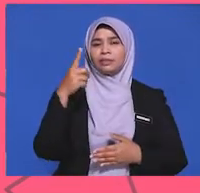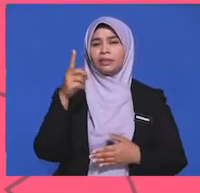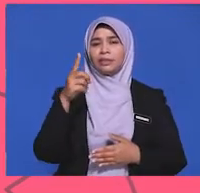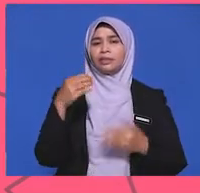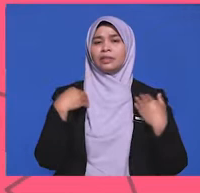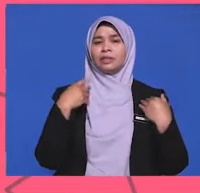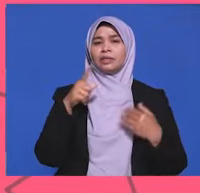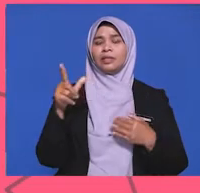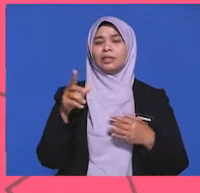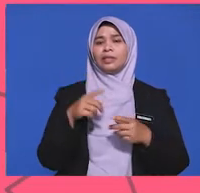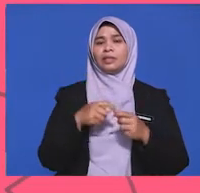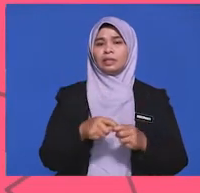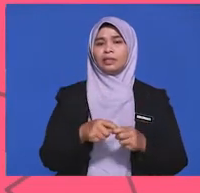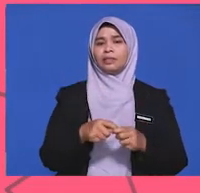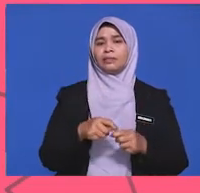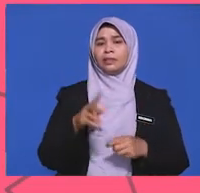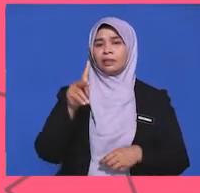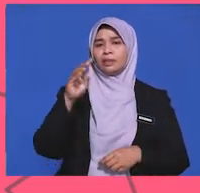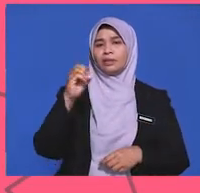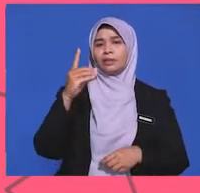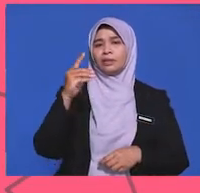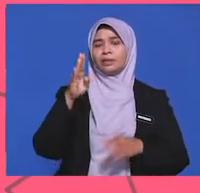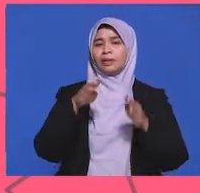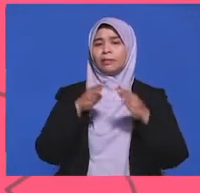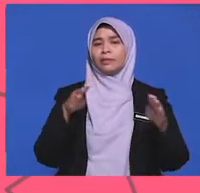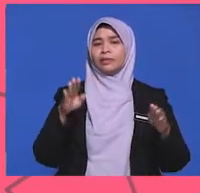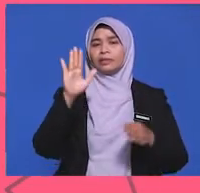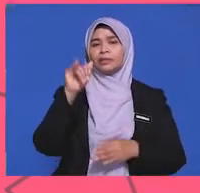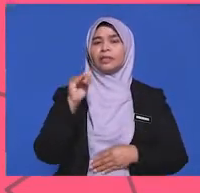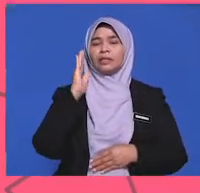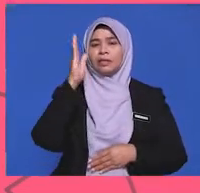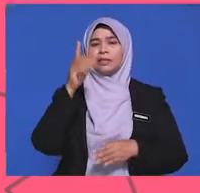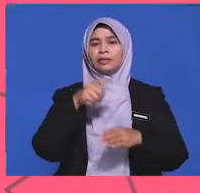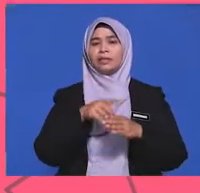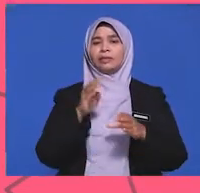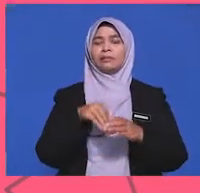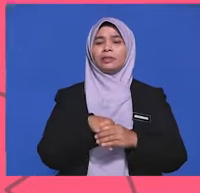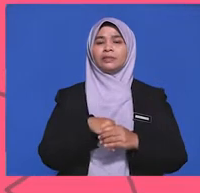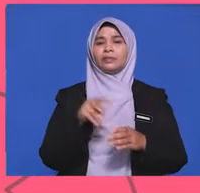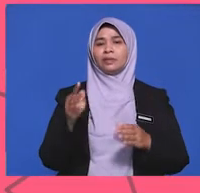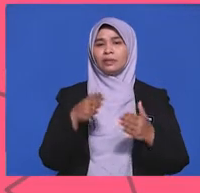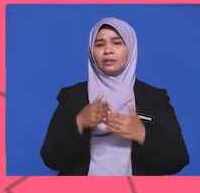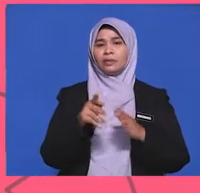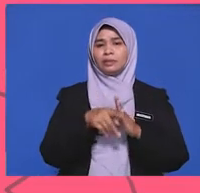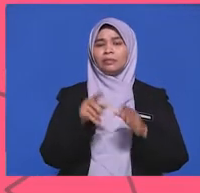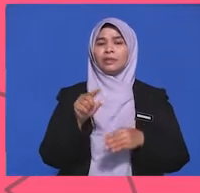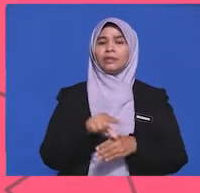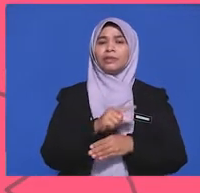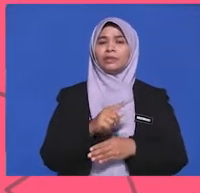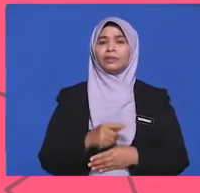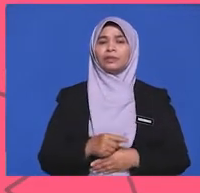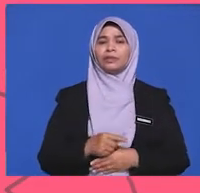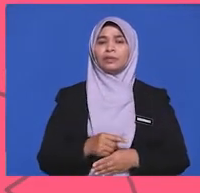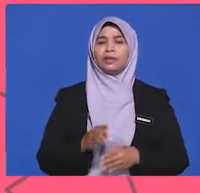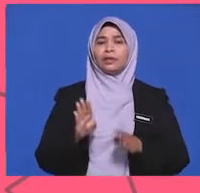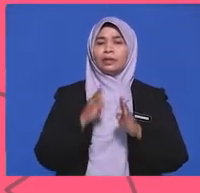merupakan sinteks untuk menetapkan kod bahasa yang akan dimasukkan oleh pengguna. Manakala,